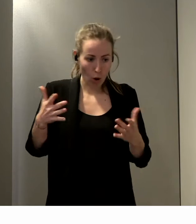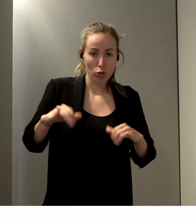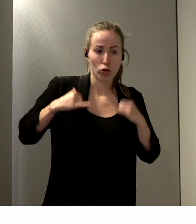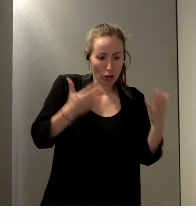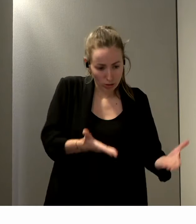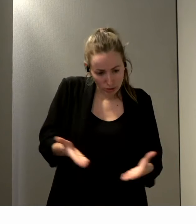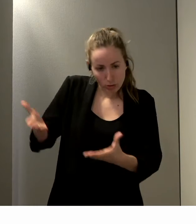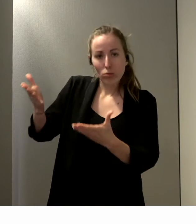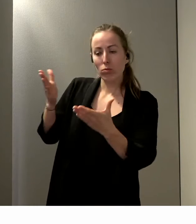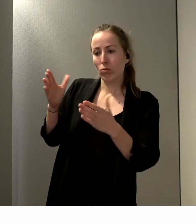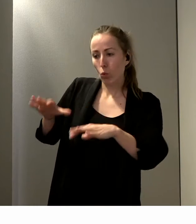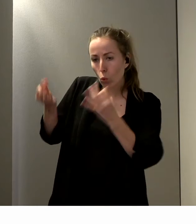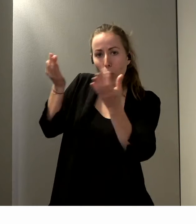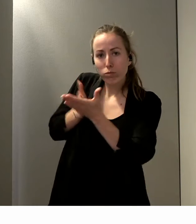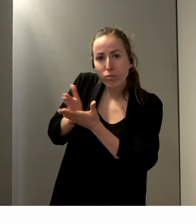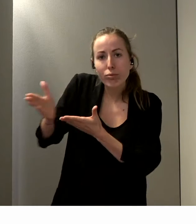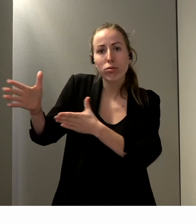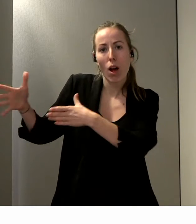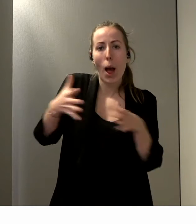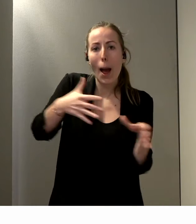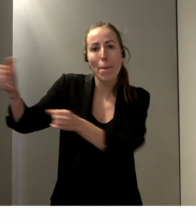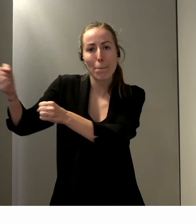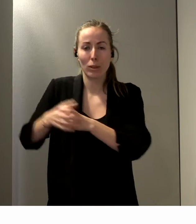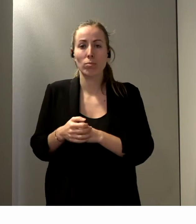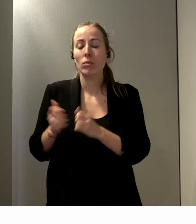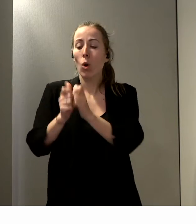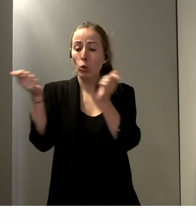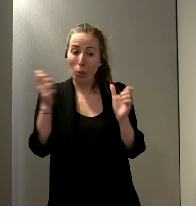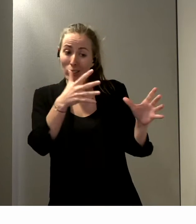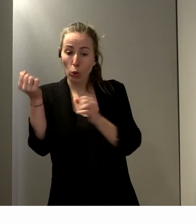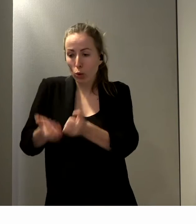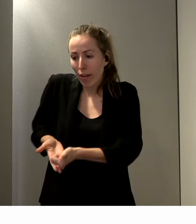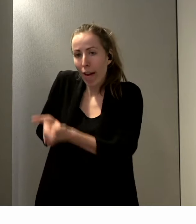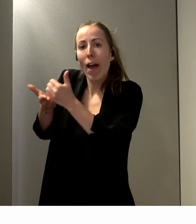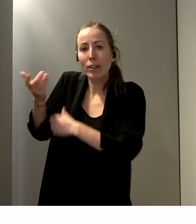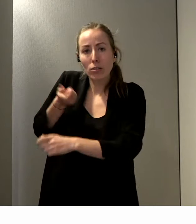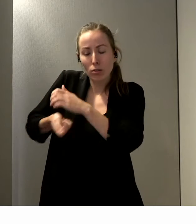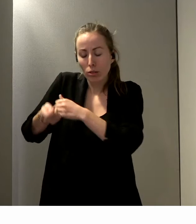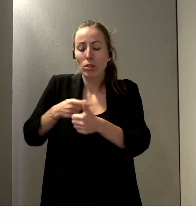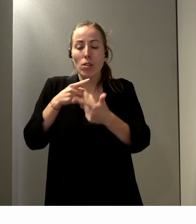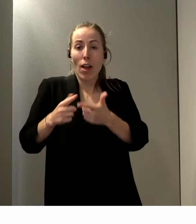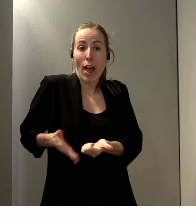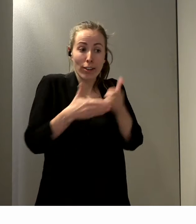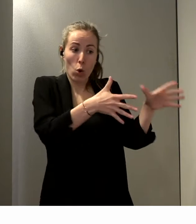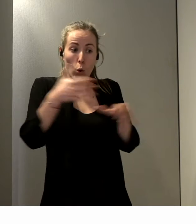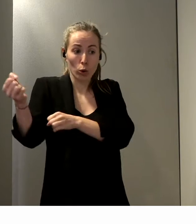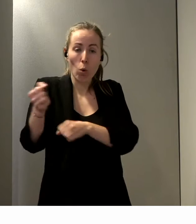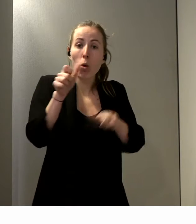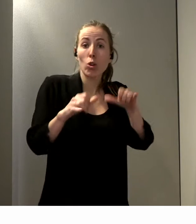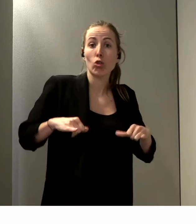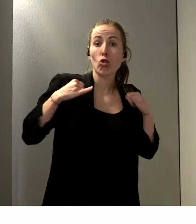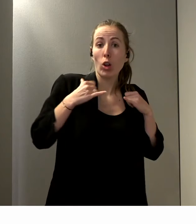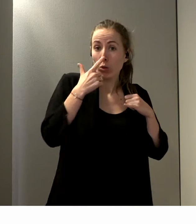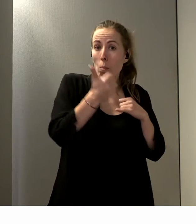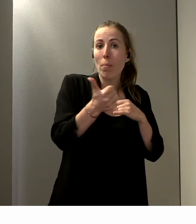voie et leur emploi. C'est des aides aux entreprises qui recrutent, les aides à l'apprentissage, les aides au recrutement et notamment pour les jeunes les plus éloignés de